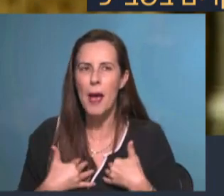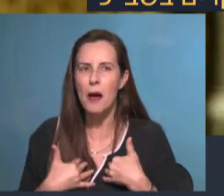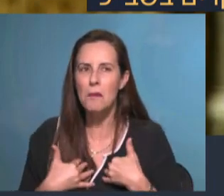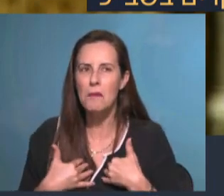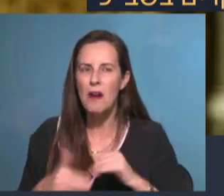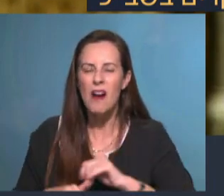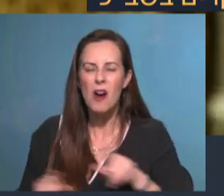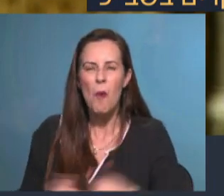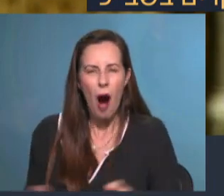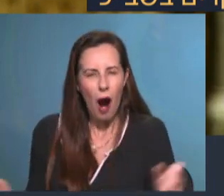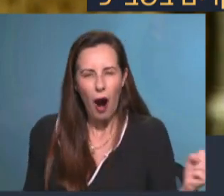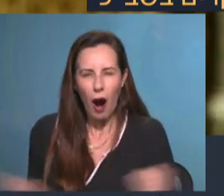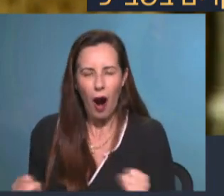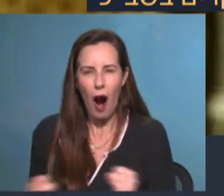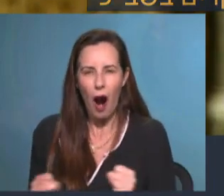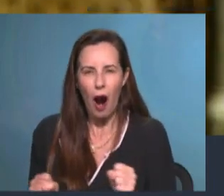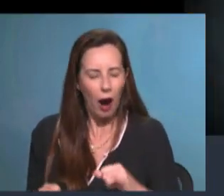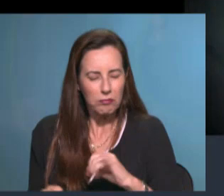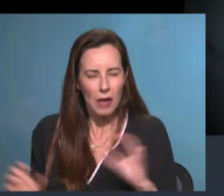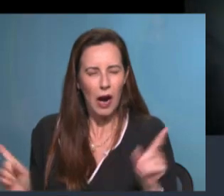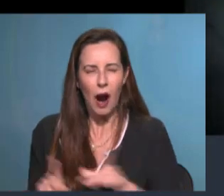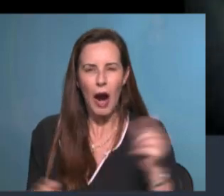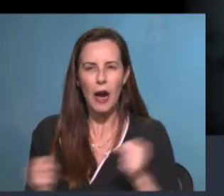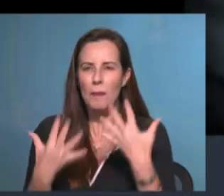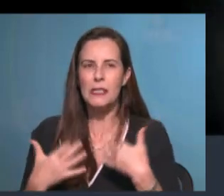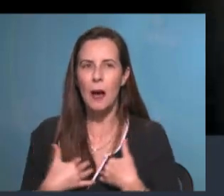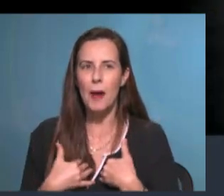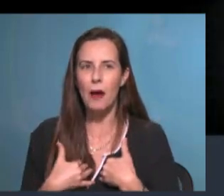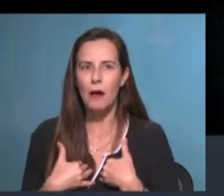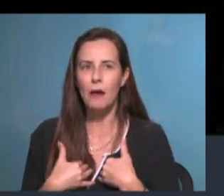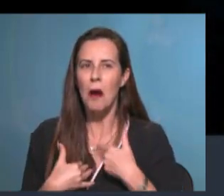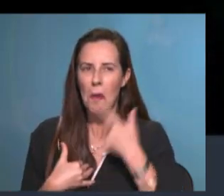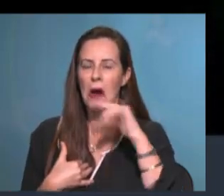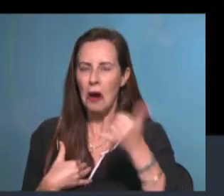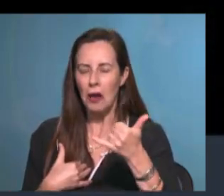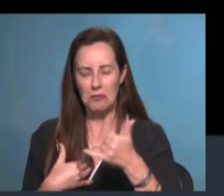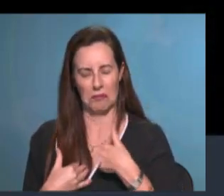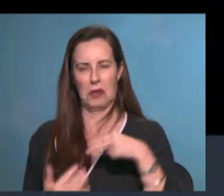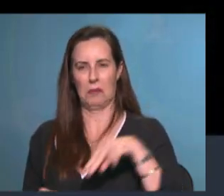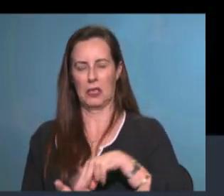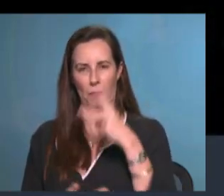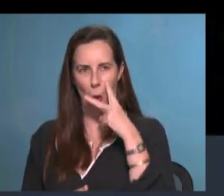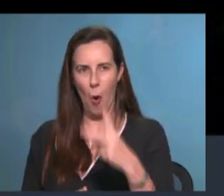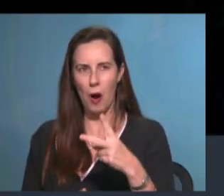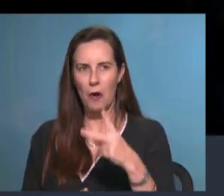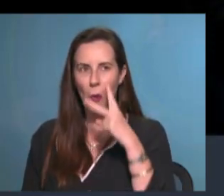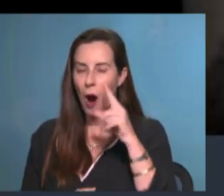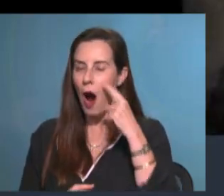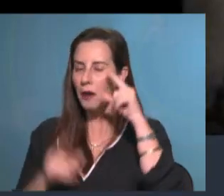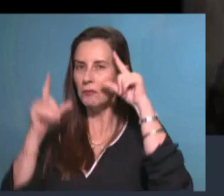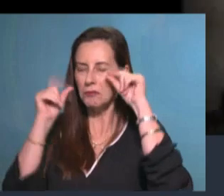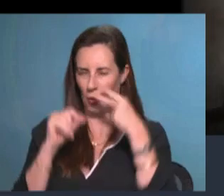בצורה הכי אדישה של הקושה. כן, נתתי הנחיה. אני מסתכל ועומד למעלה ואני רואה שהעיניים שלו